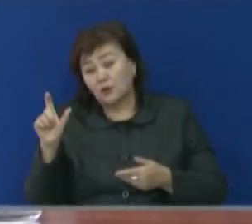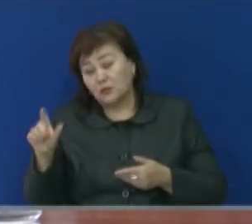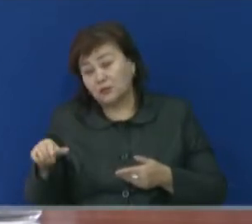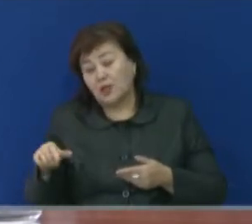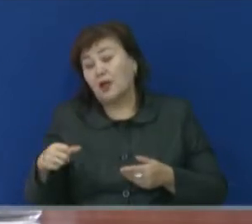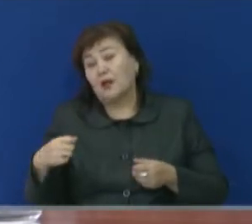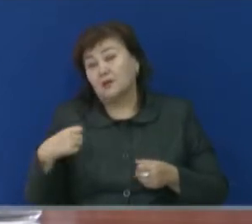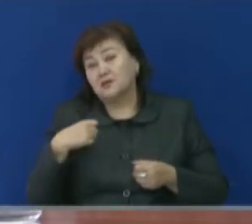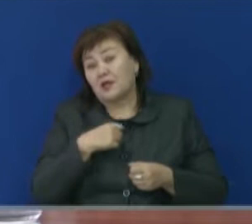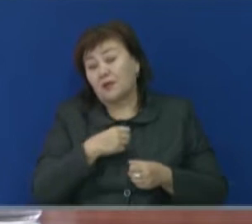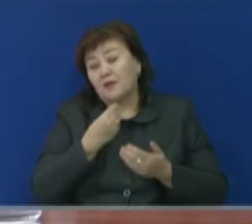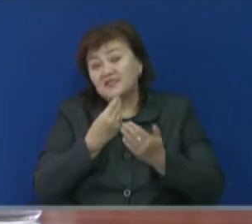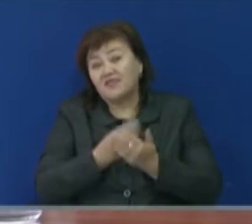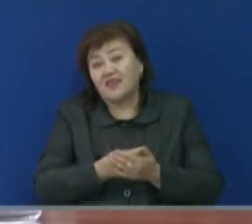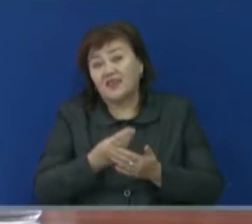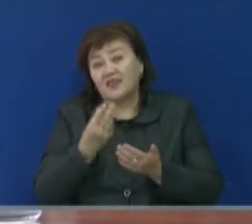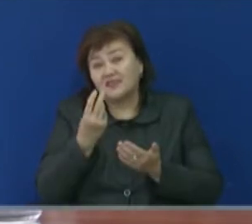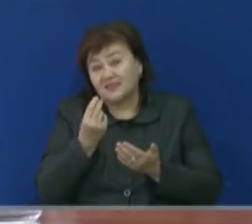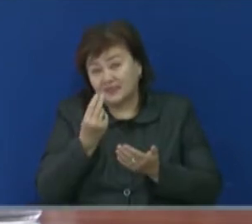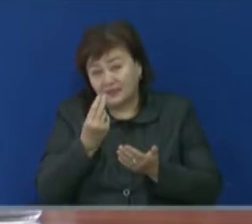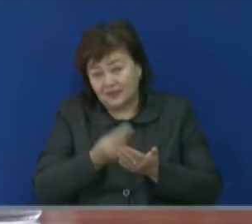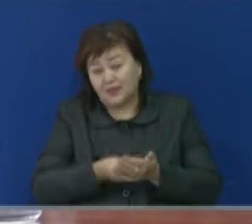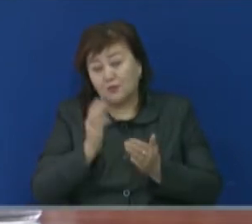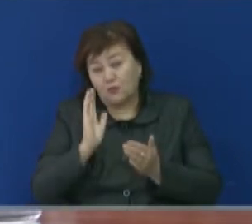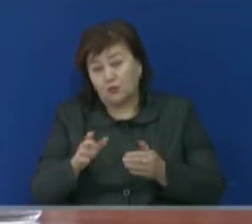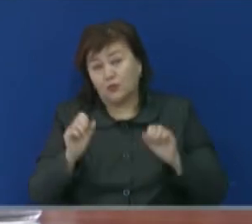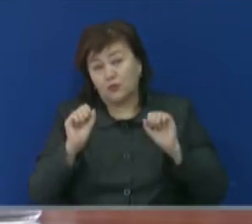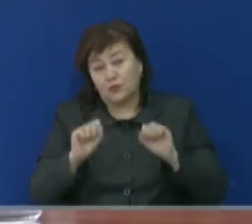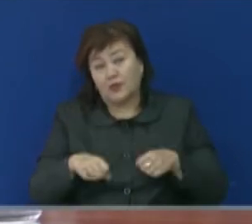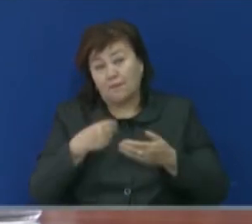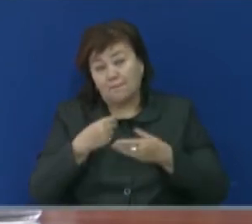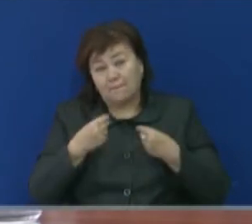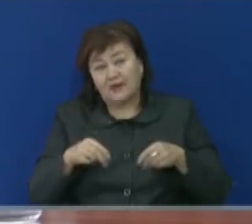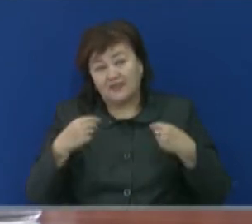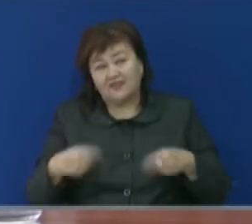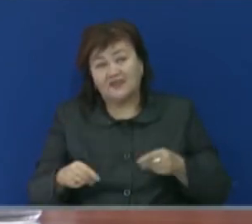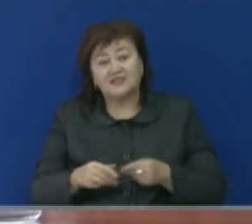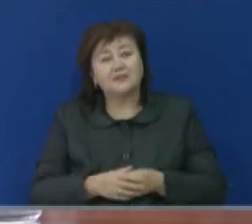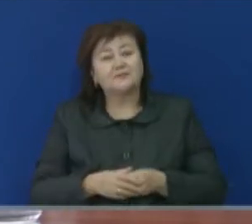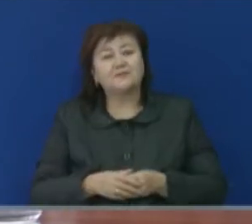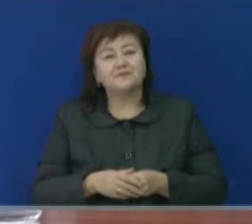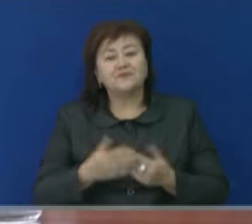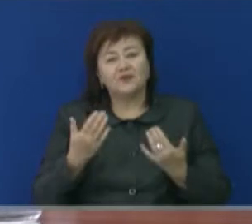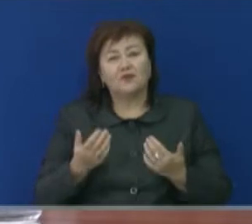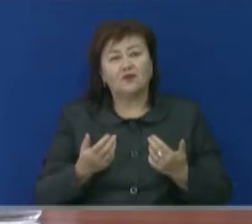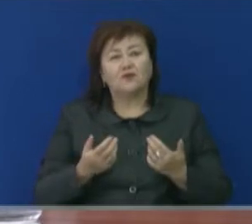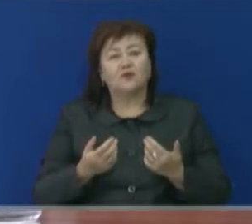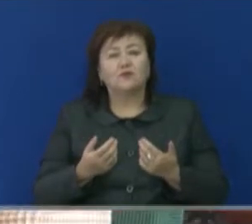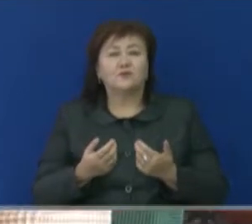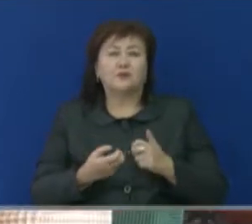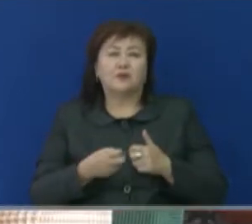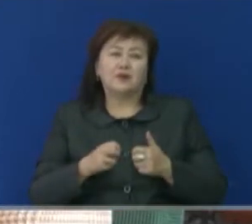саталады. Бұл мәселені шешудің бір жолы. Бірақ біз орталық нарықпен келіссөздер жүргізіп жатырмыз. Біз бұл мәселені шешуге